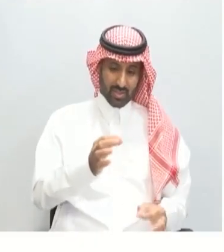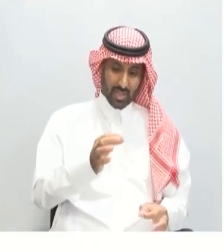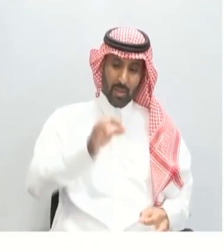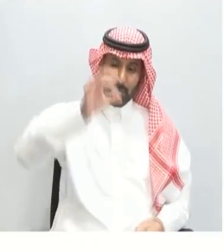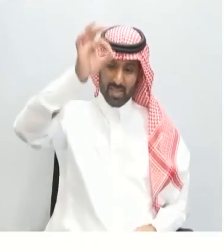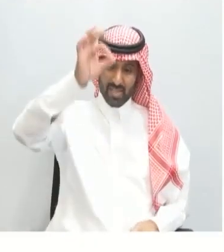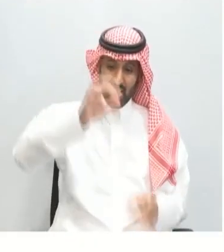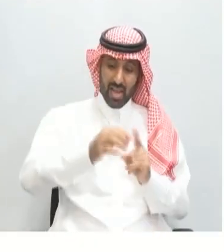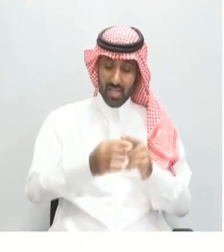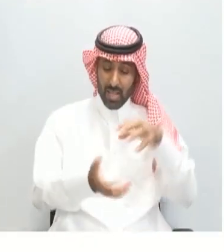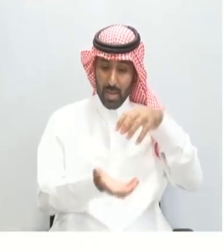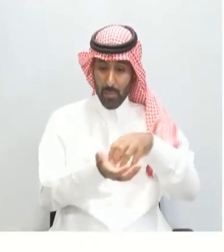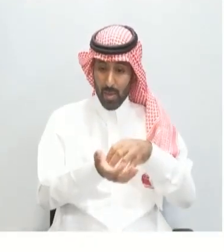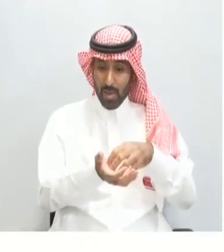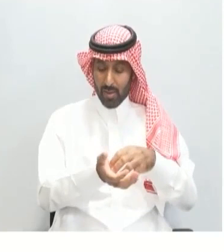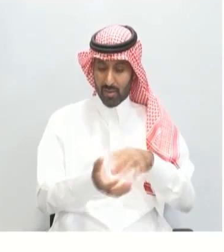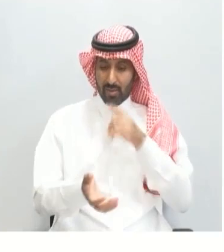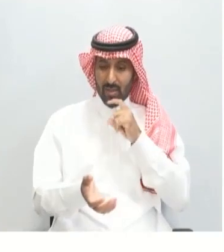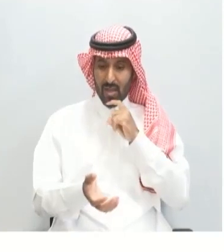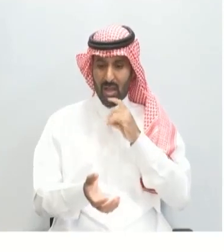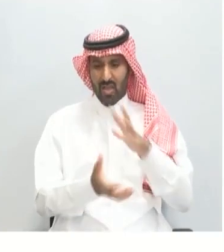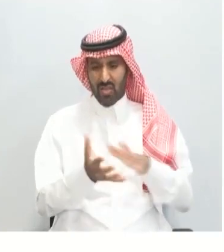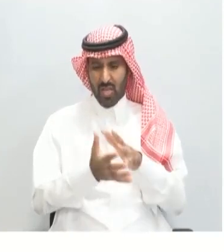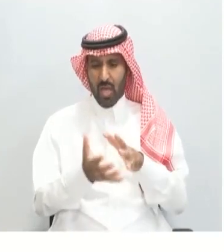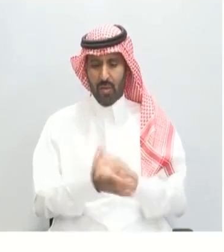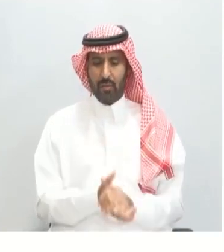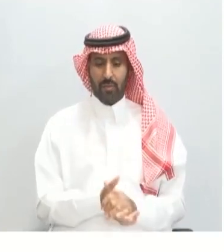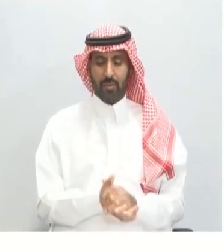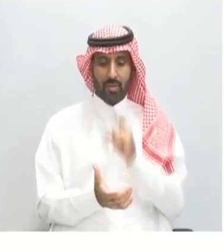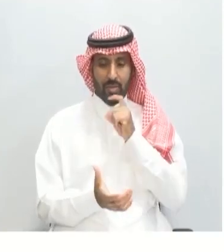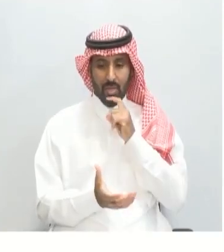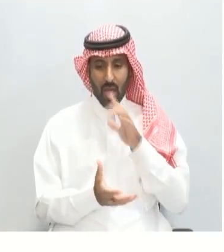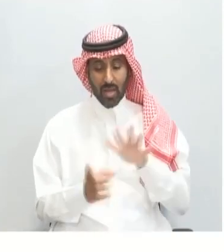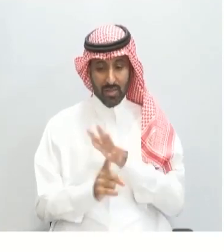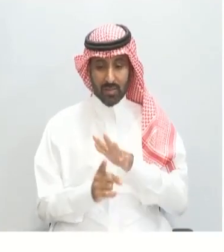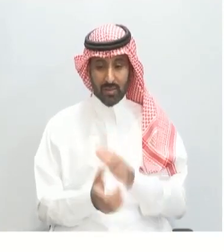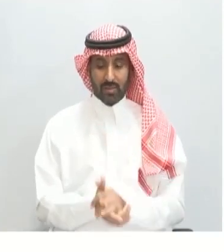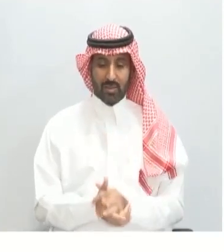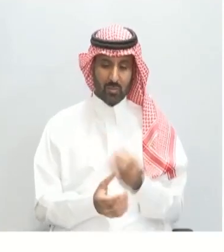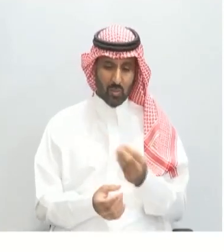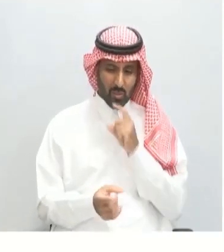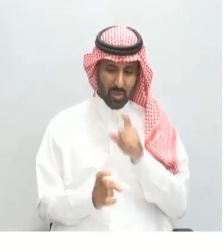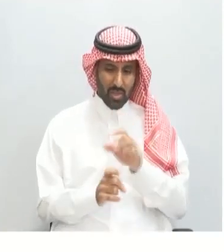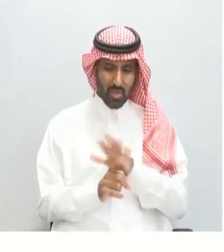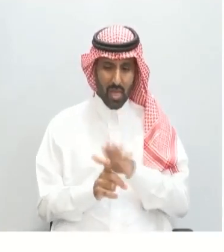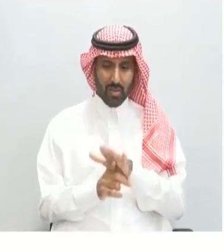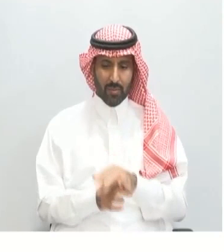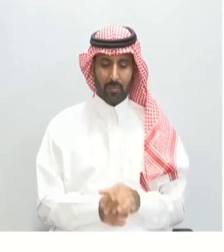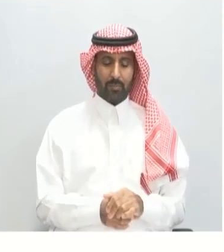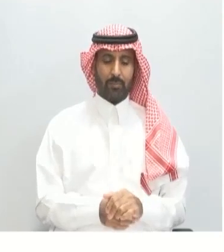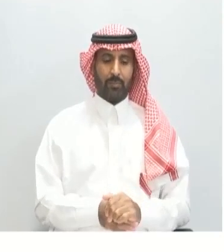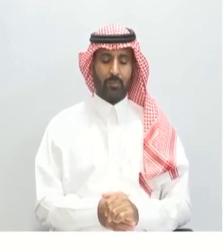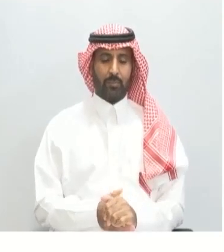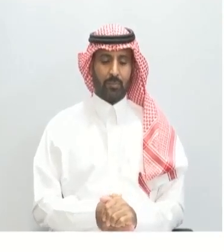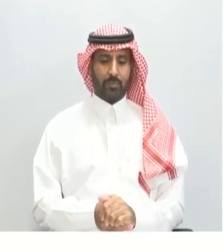كانت بعيده عن المدينه البؤره الزلزاليه يكون تاثيرها ابنائي لها تاثير ولكن اقل